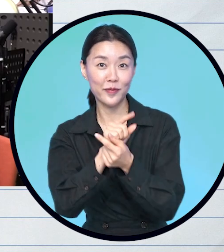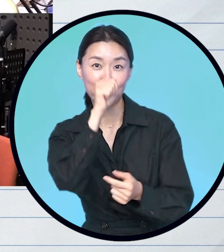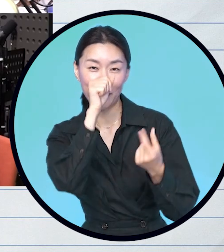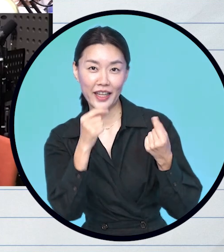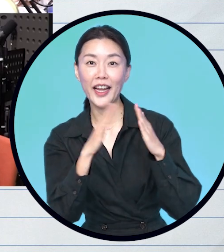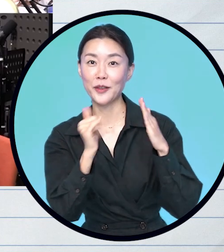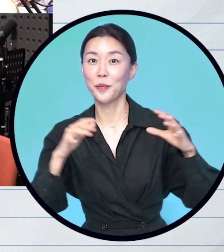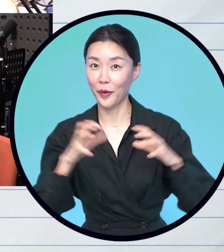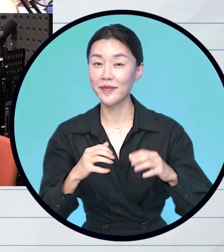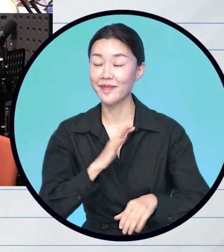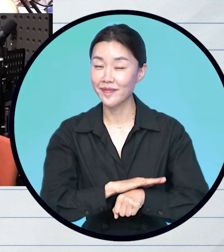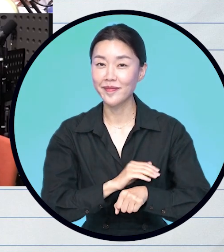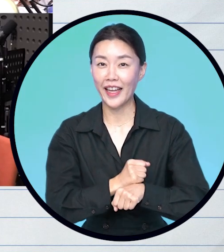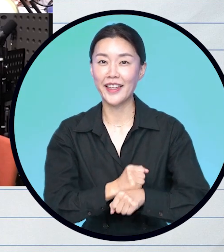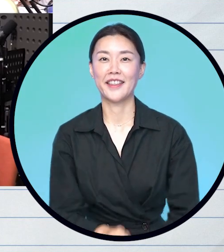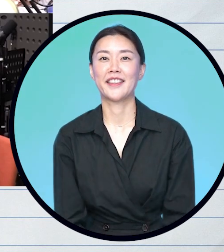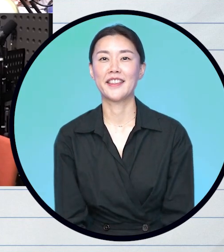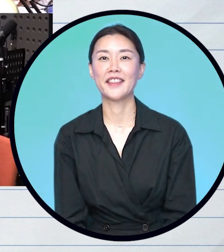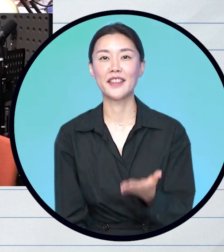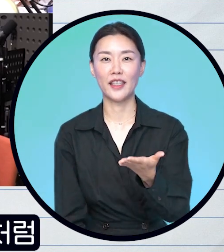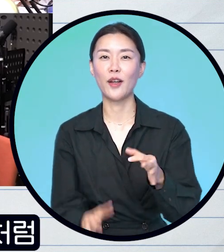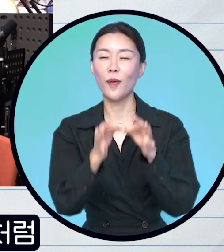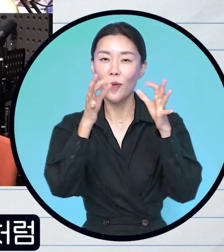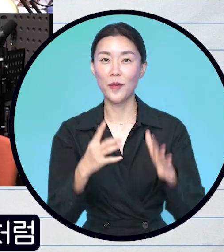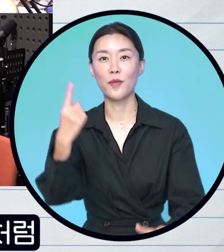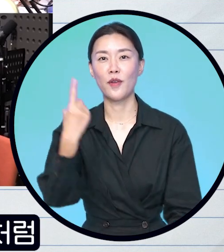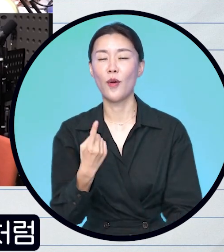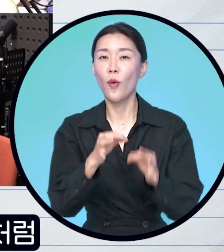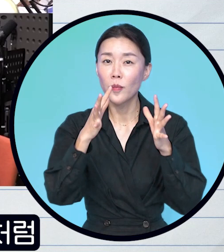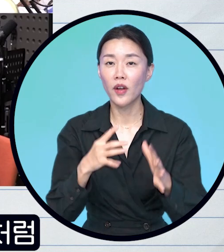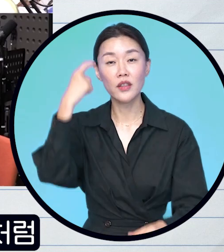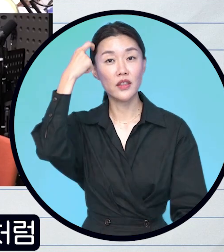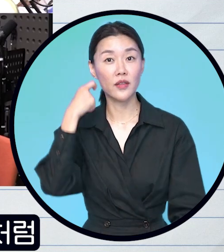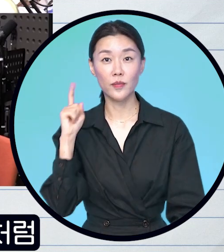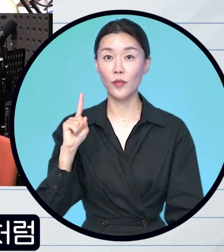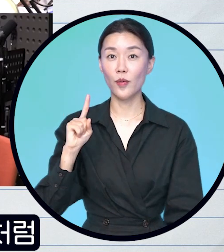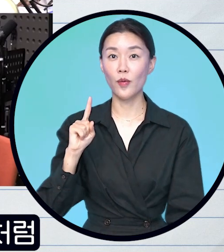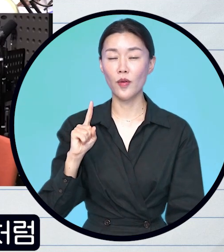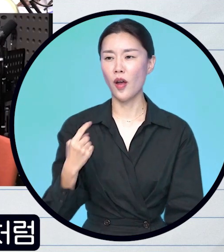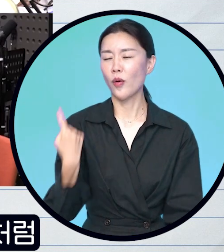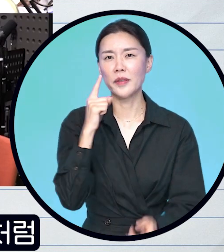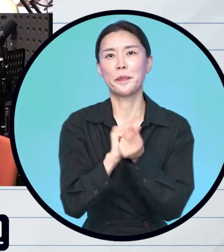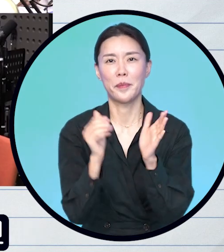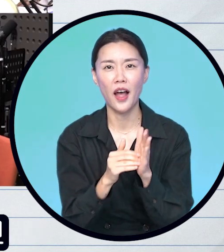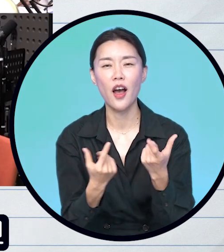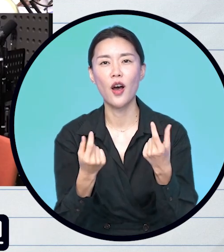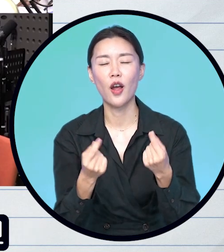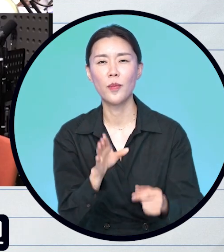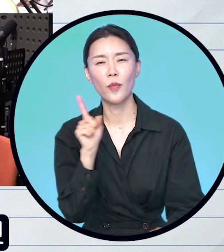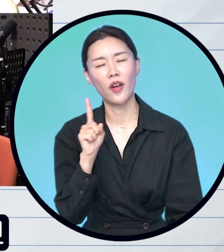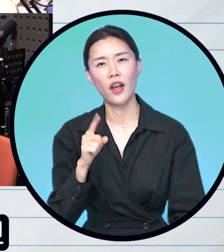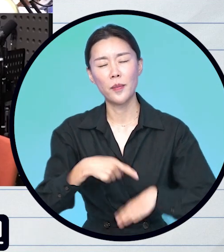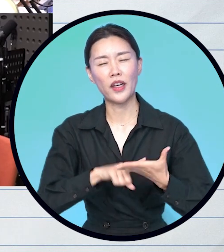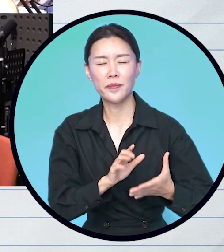또 해요. 가족 모임 또 왔... 네. 범규 씨. 저도 오랜만에 또 왔는데 오랜만에 와도 되게 뭔가 어제 본 것처럼 뭔가 내적 친분이